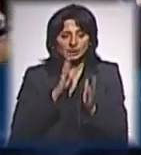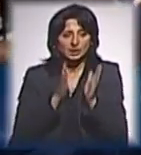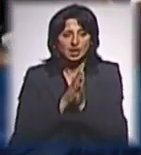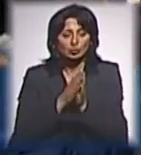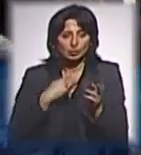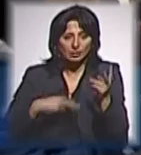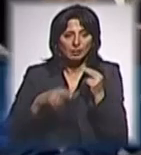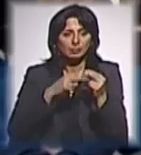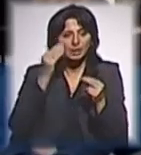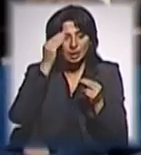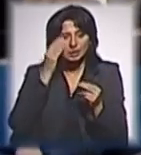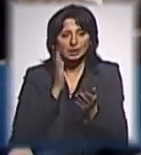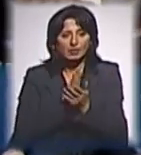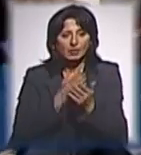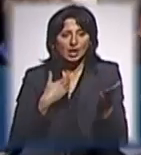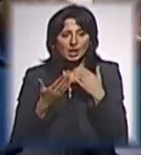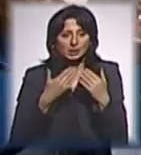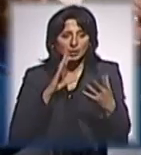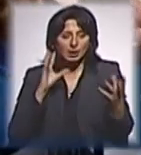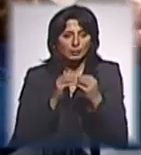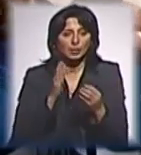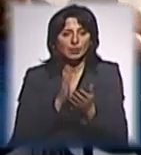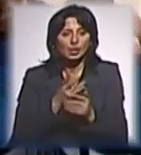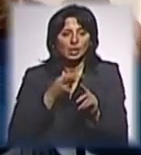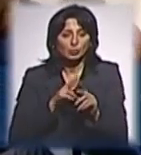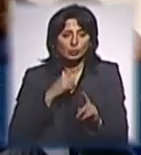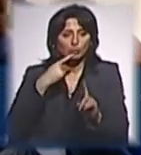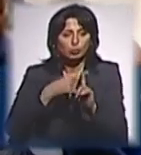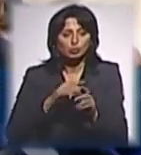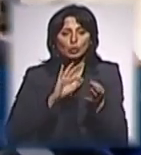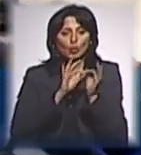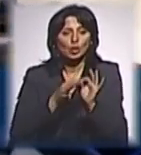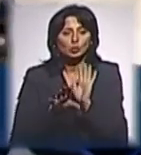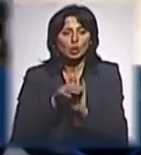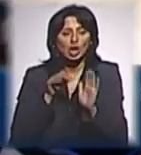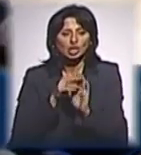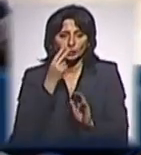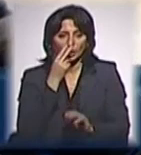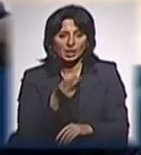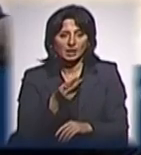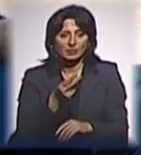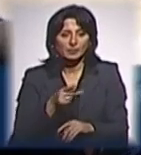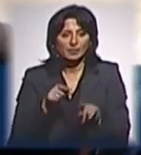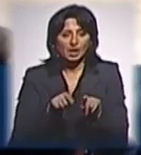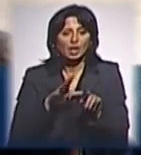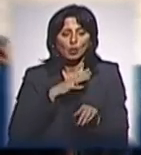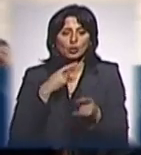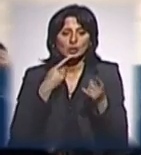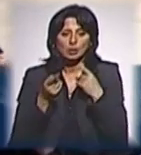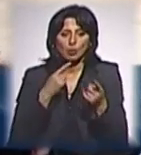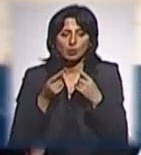რაც ჩვენ, ასე ვთქვათ, ერთმანეთთან დაგვაკავშირა და პლუს ამას კონკრეტული არჩევნებისადმი ხედვამ. ხლა აქ იყო